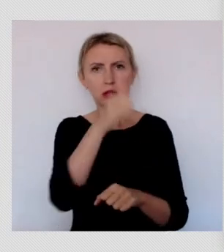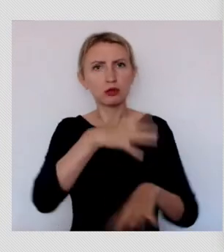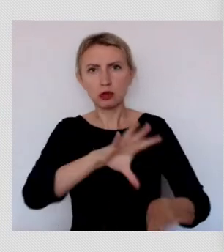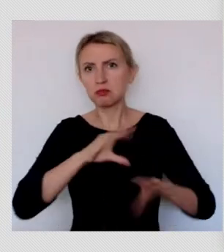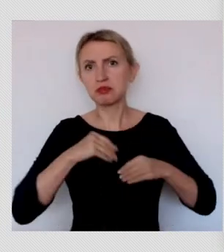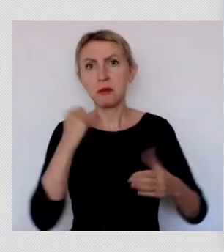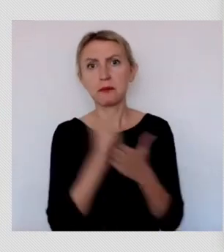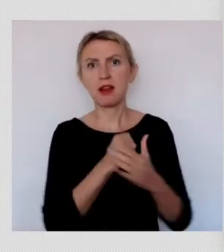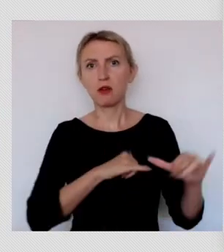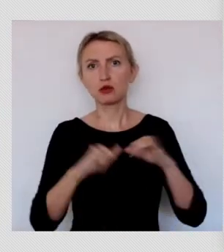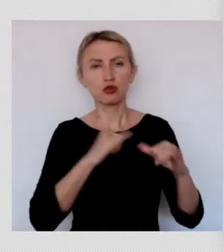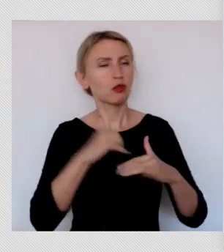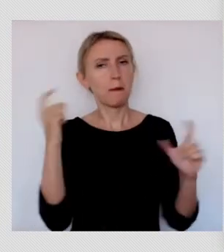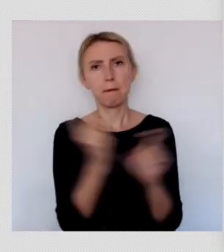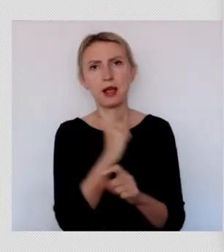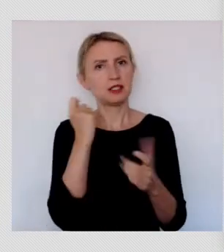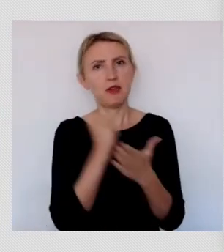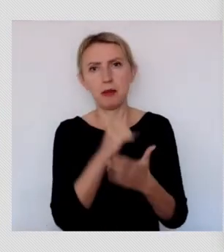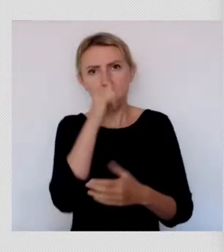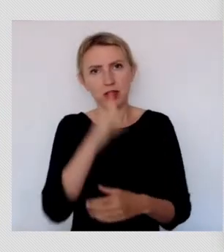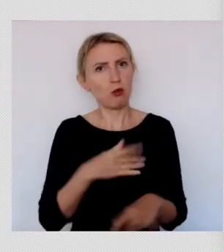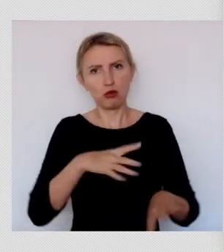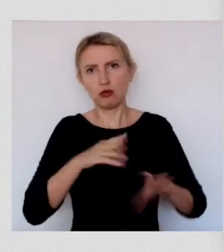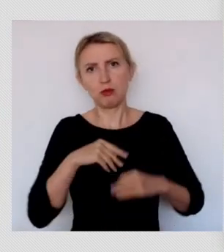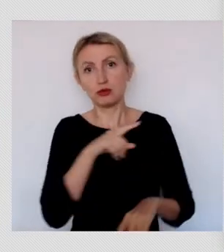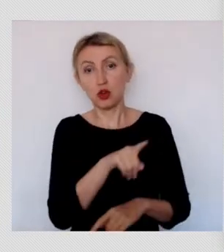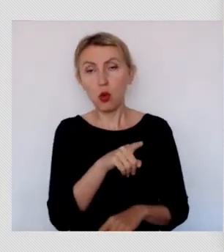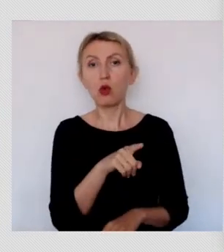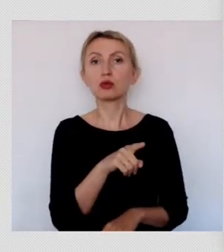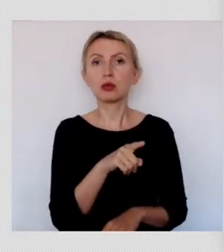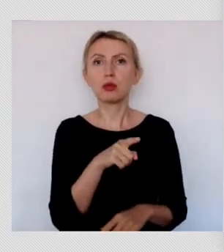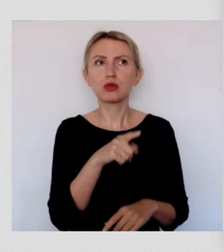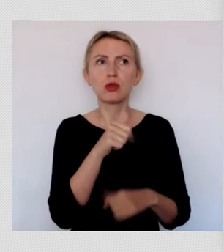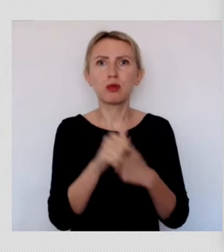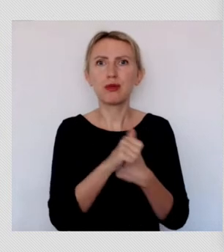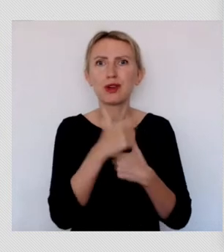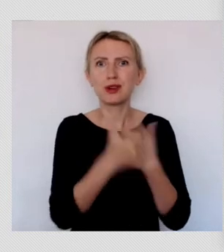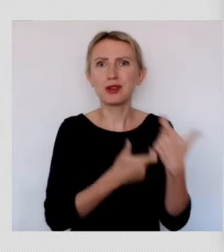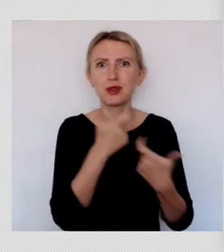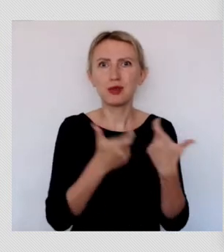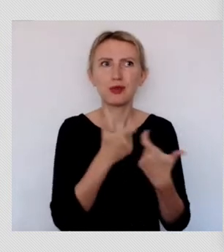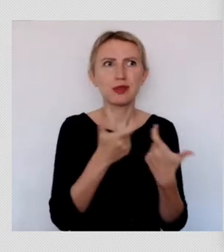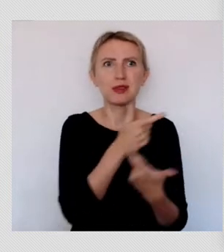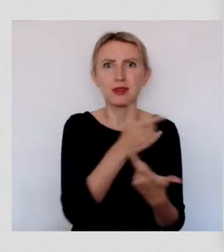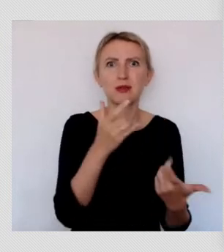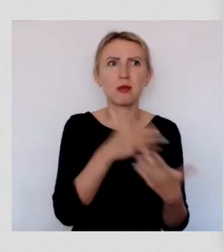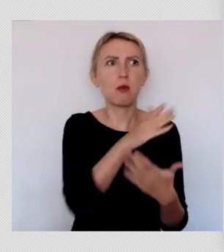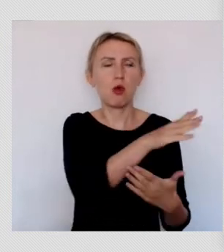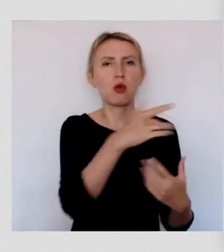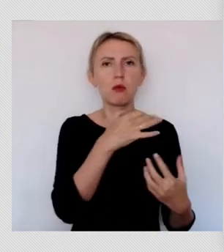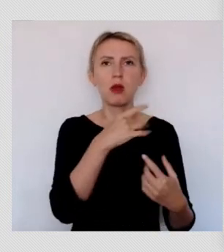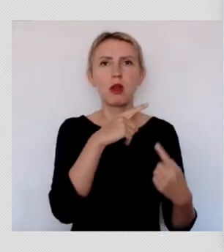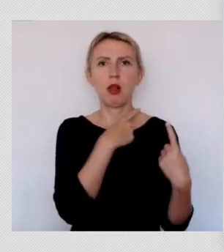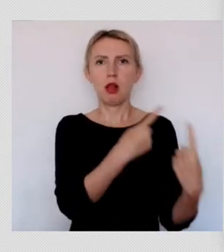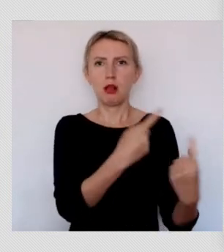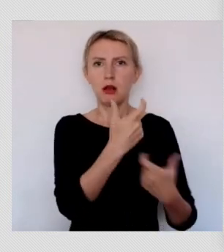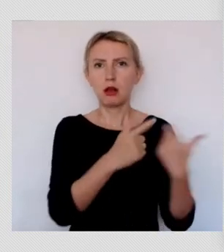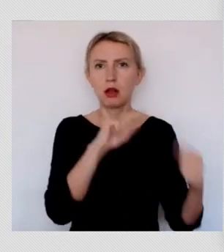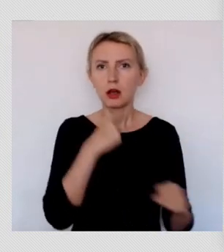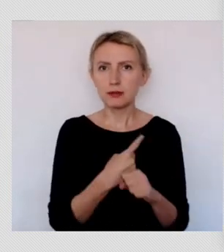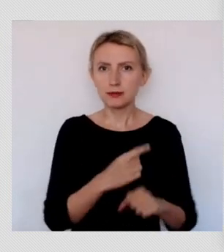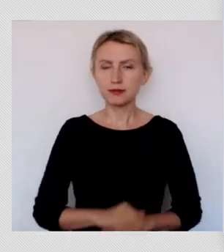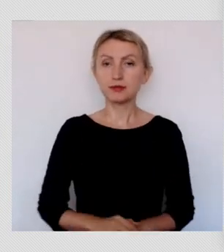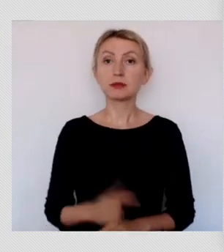praworządnym państwie prawa, ponieważ stwarza pole do arbitralności. I więc moje obawy